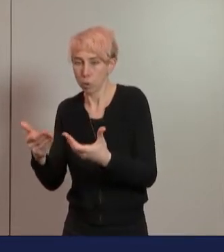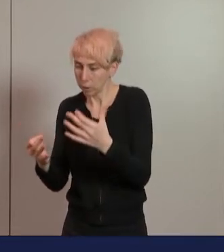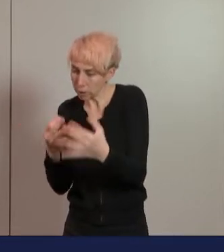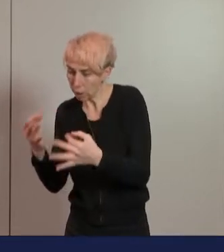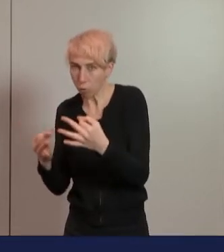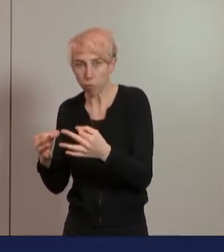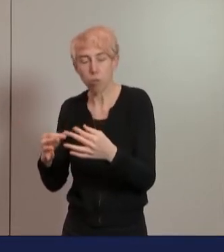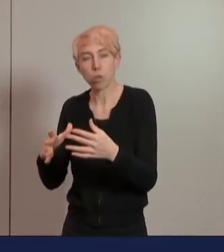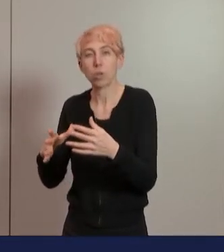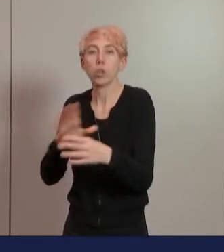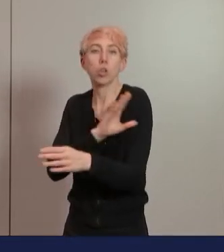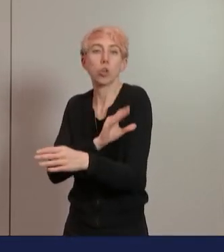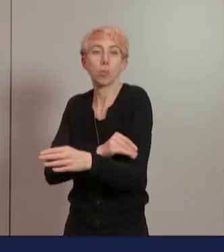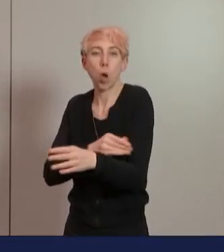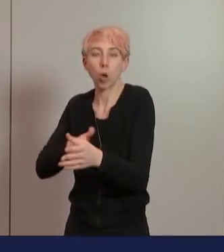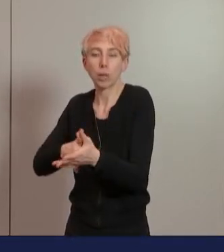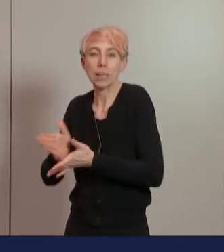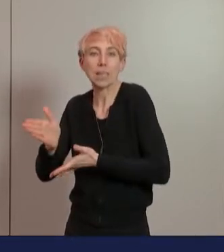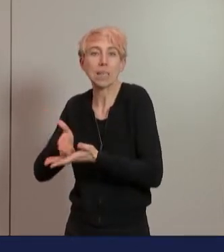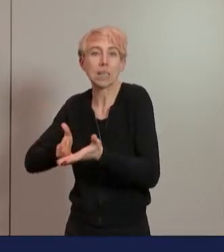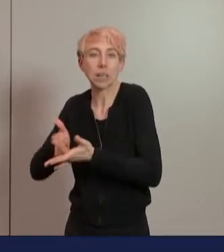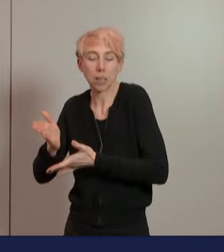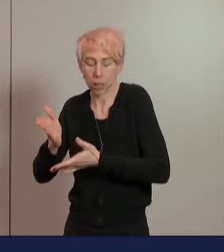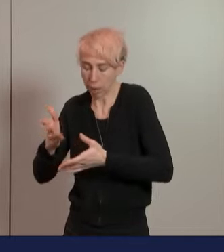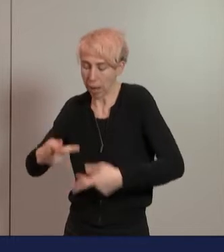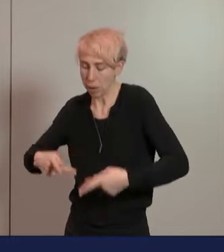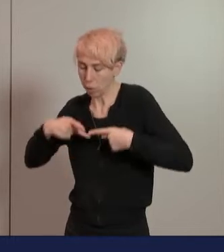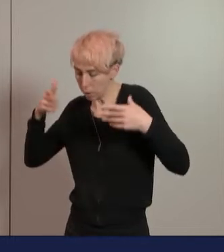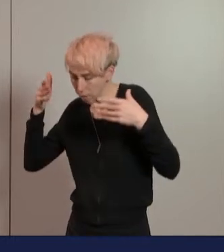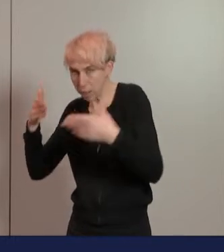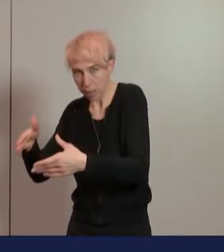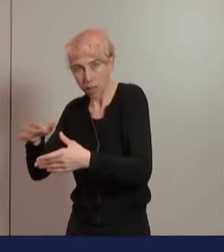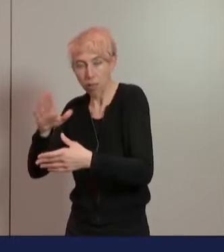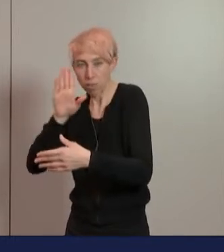avec notamment des ateliers ouverts exclusivement aux filles sur le skatepark.